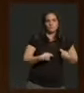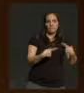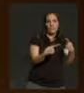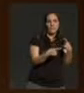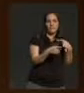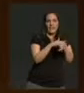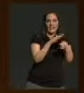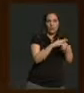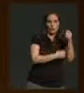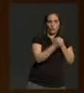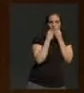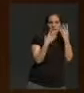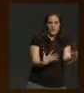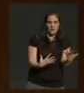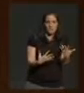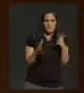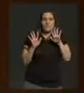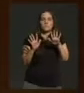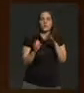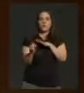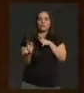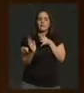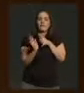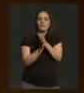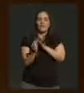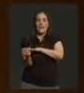Zor garbia 7 milioitan gutxitu da.